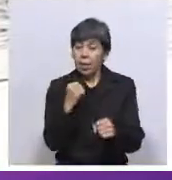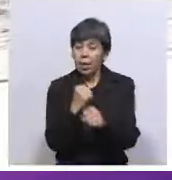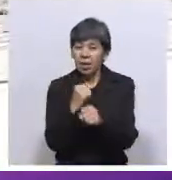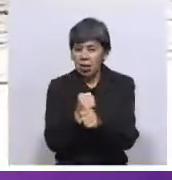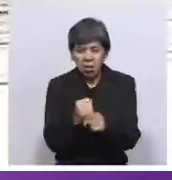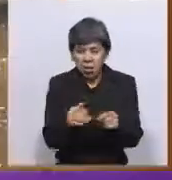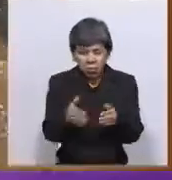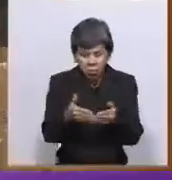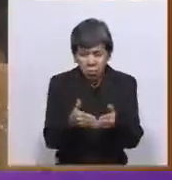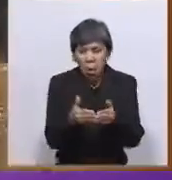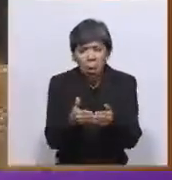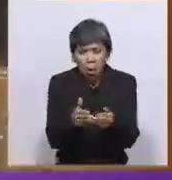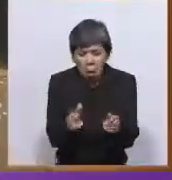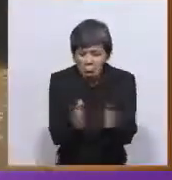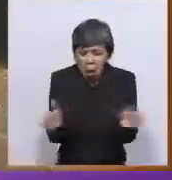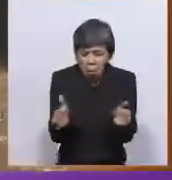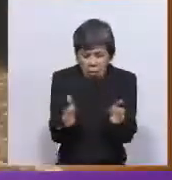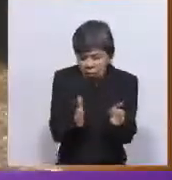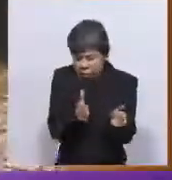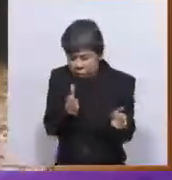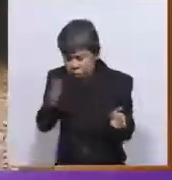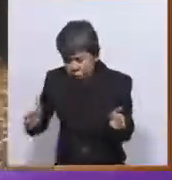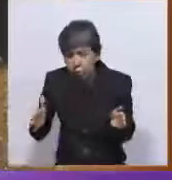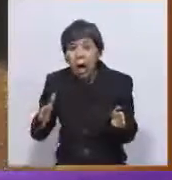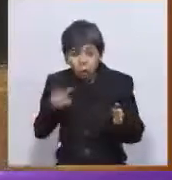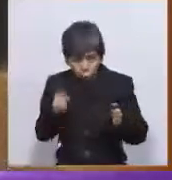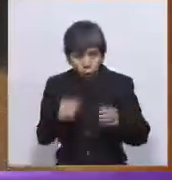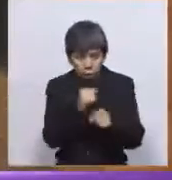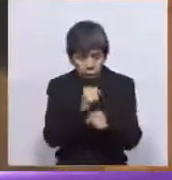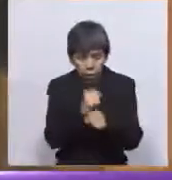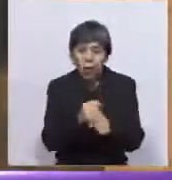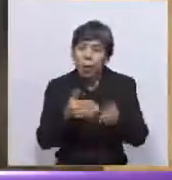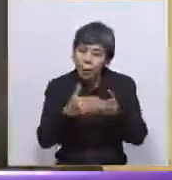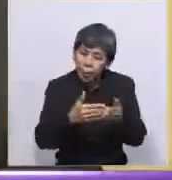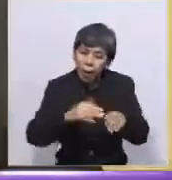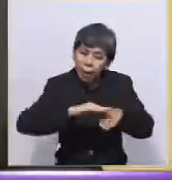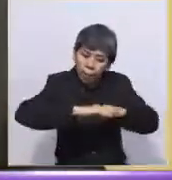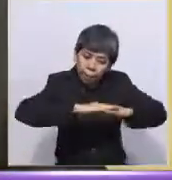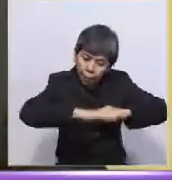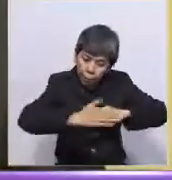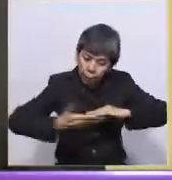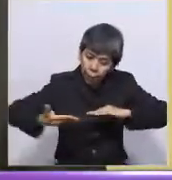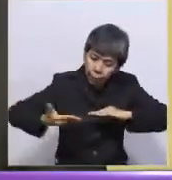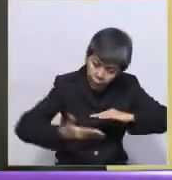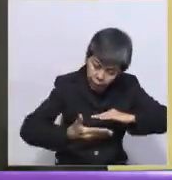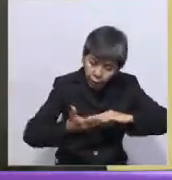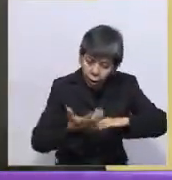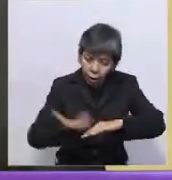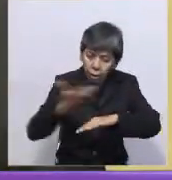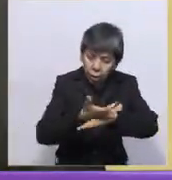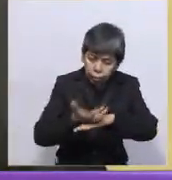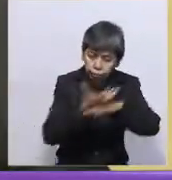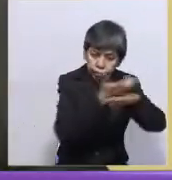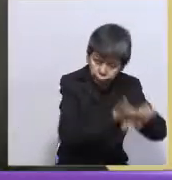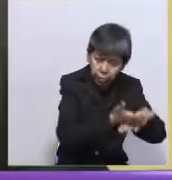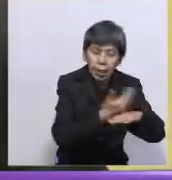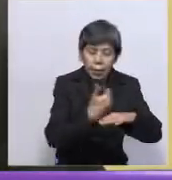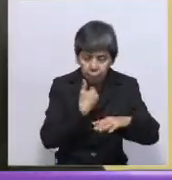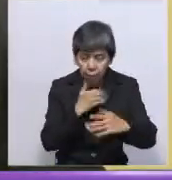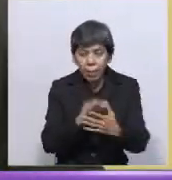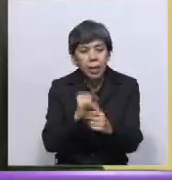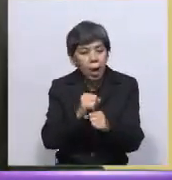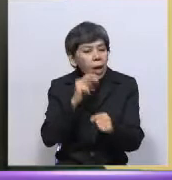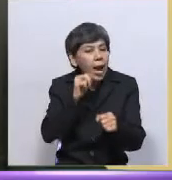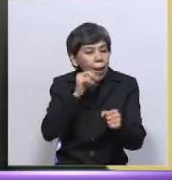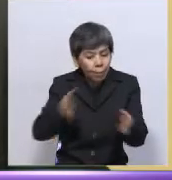พื้นที่มันไม่พอพื้นที่ไม่พอเพราะนั้นเราก็ต้องขยายพื้นที่ทั้งท่าเรือแล้วก็เครื่องขนอุปกรณ์ด้วยแล้วก็ในเรื่อง